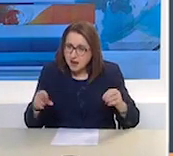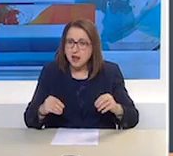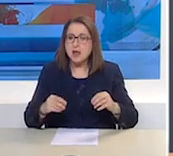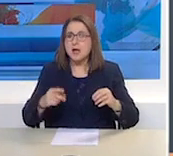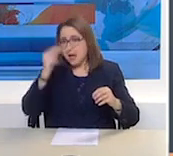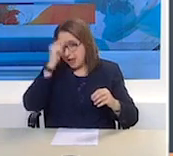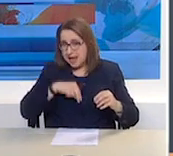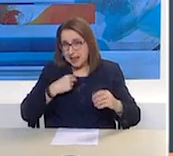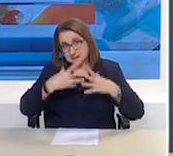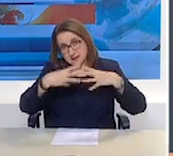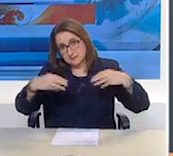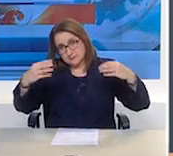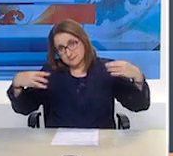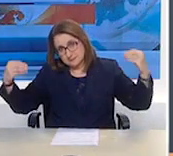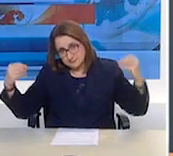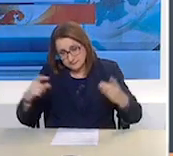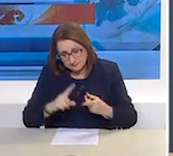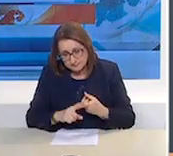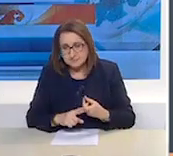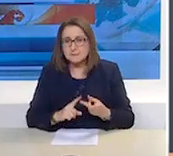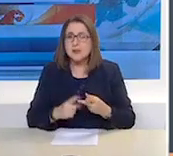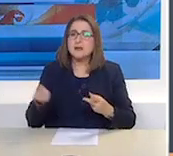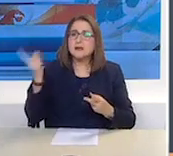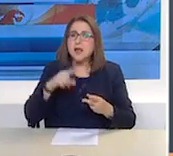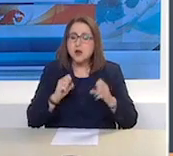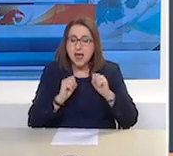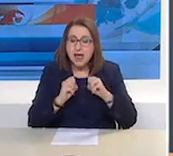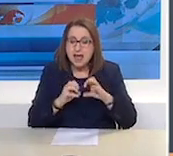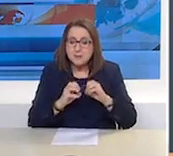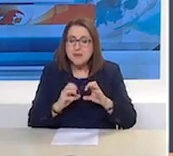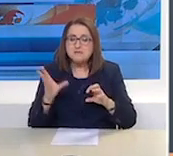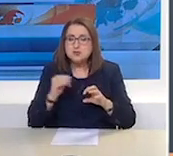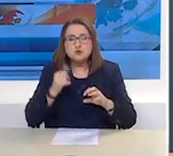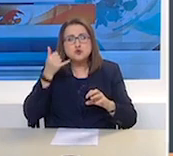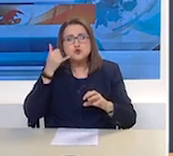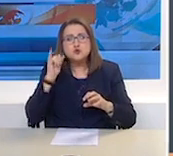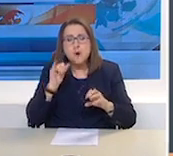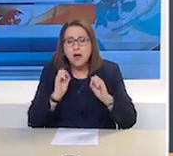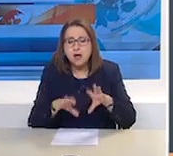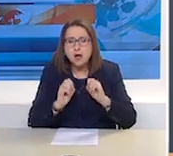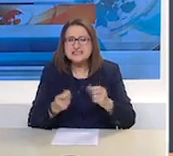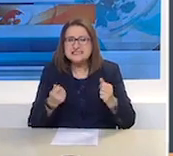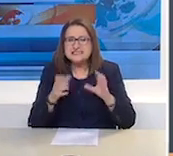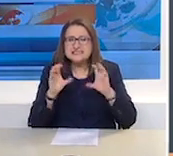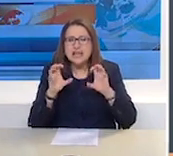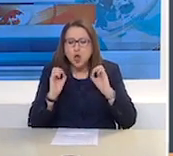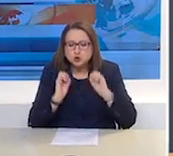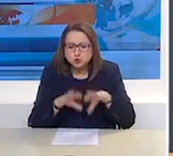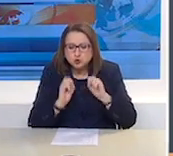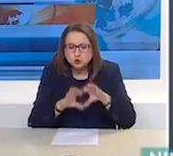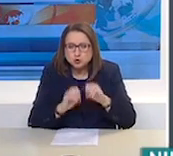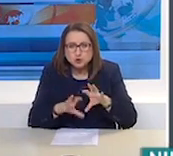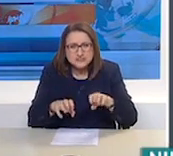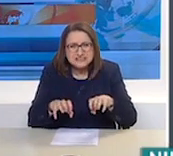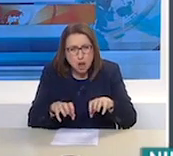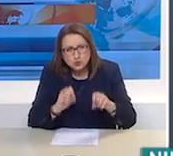στολισμού εκκλησιών και υπηρεσίες που σχετίζονται με την εκπαίδευση κατοικιδίων ζώων συντροφιάς, καθώς επίσης και οι